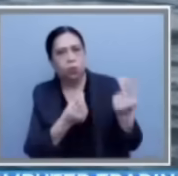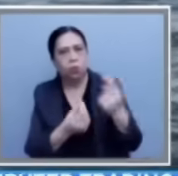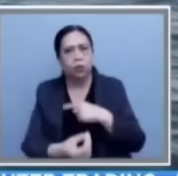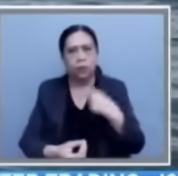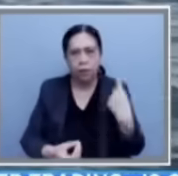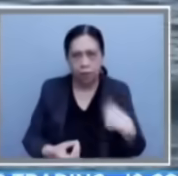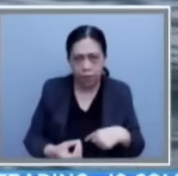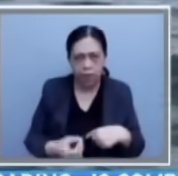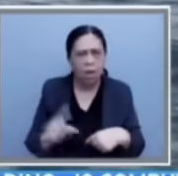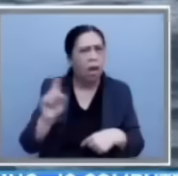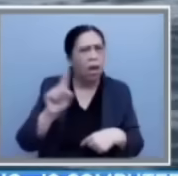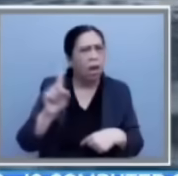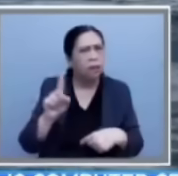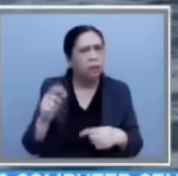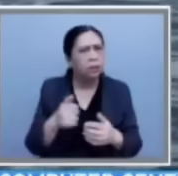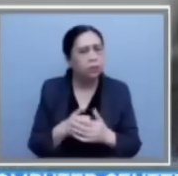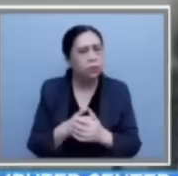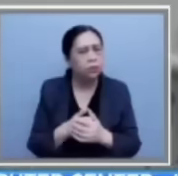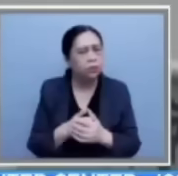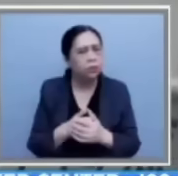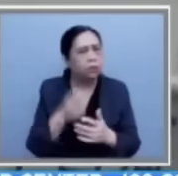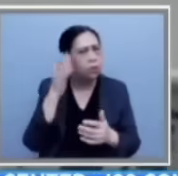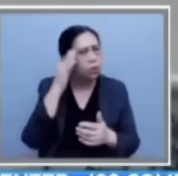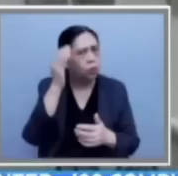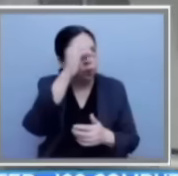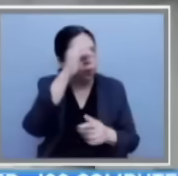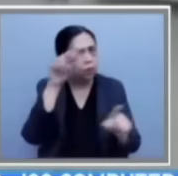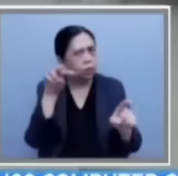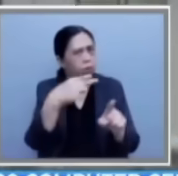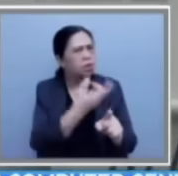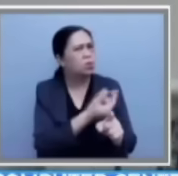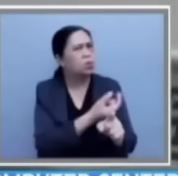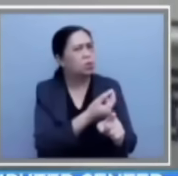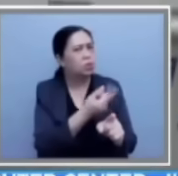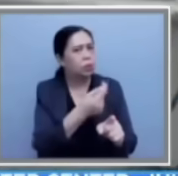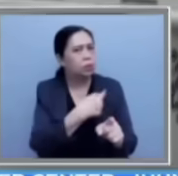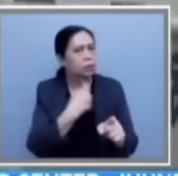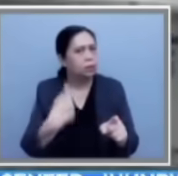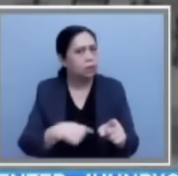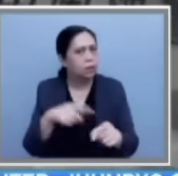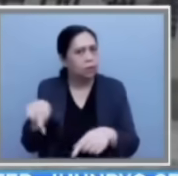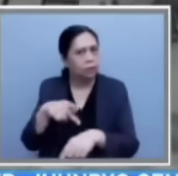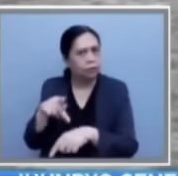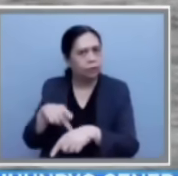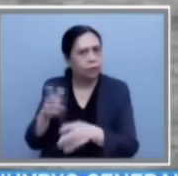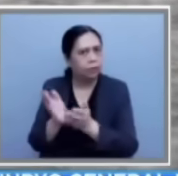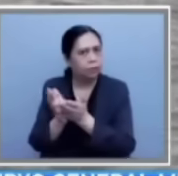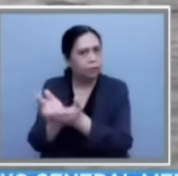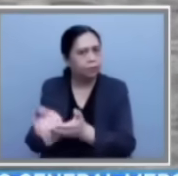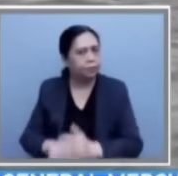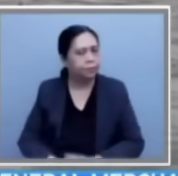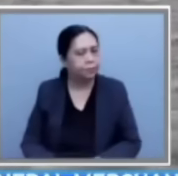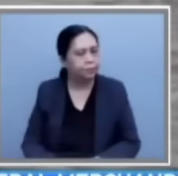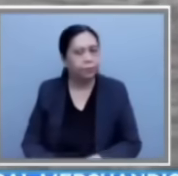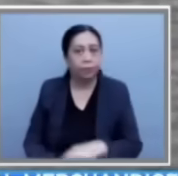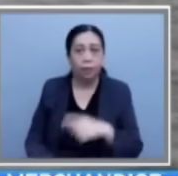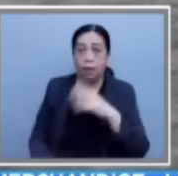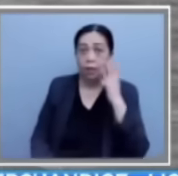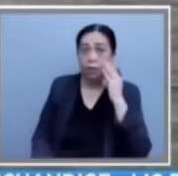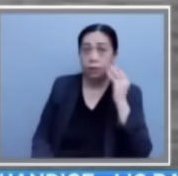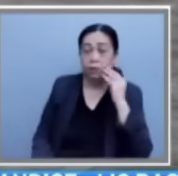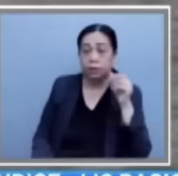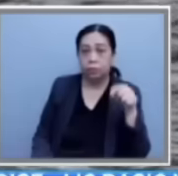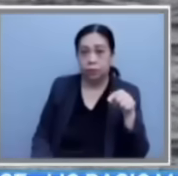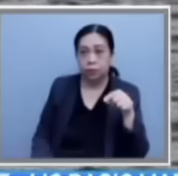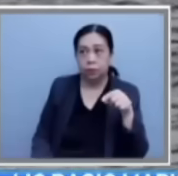Ano ang ah sa punto de bista mo ano yung ginawa nila talaga sa atin diyan so kasi ang naranasan natin doon na